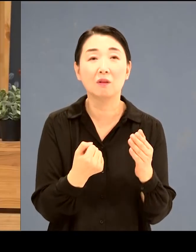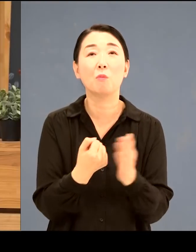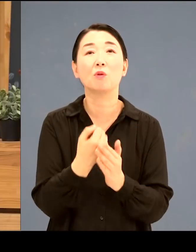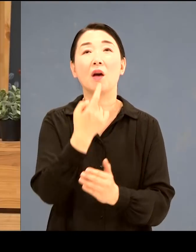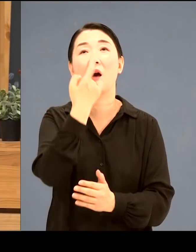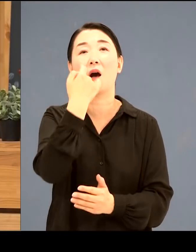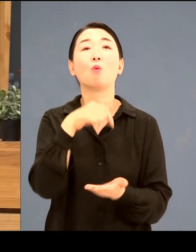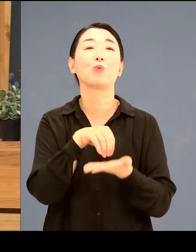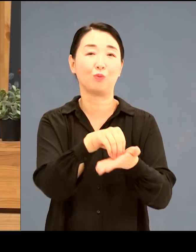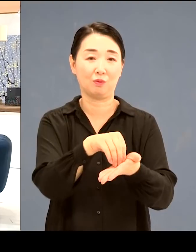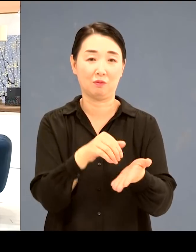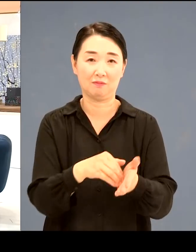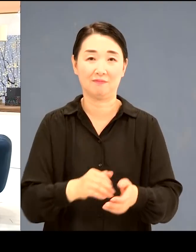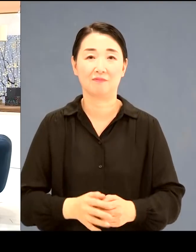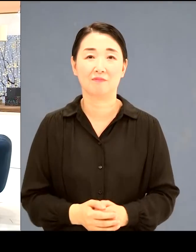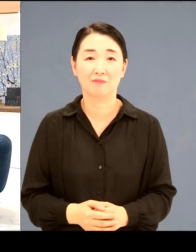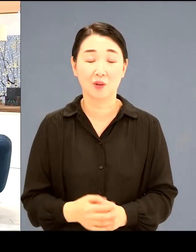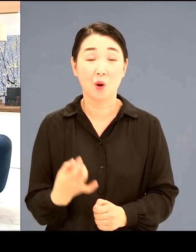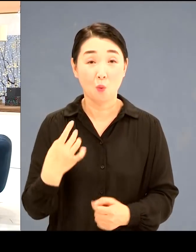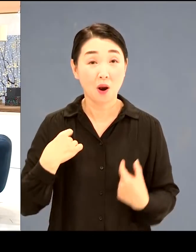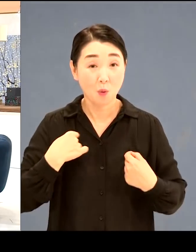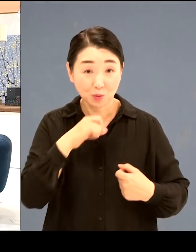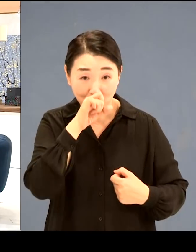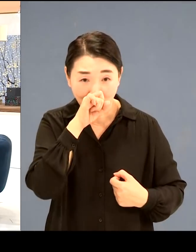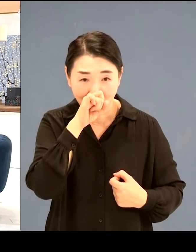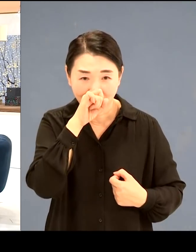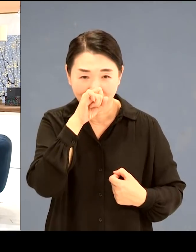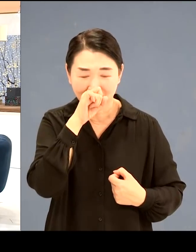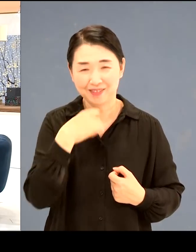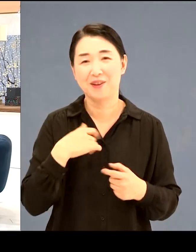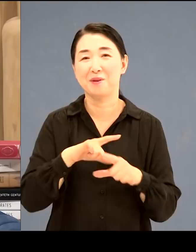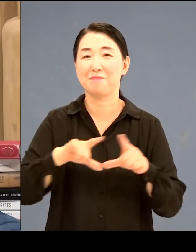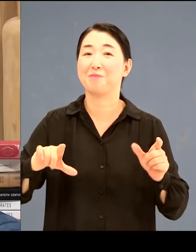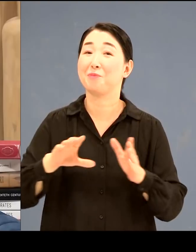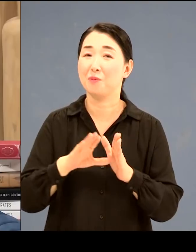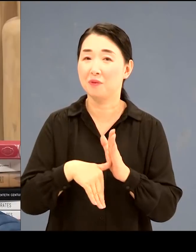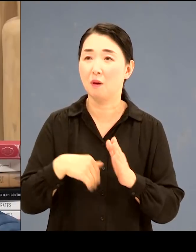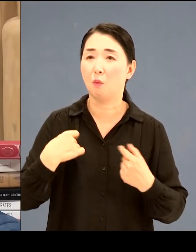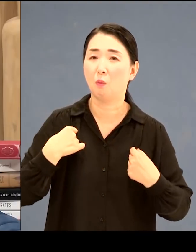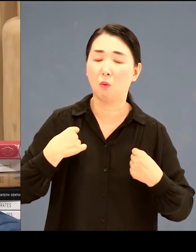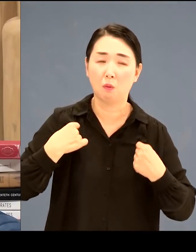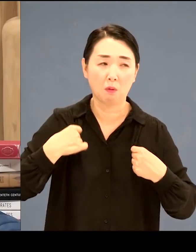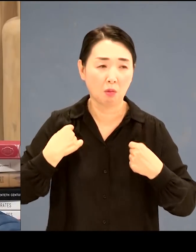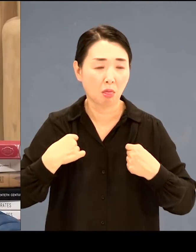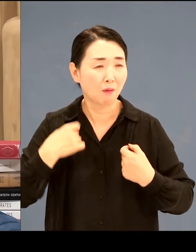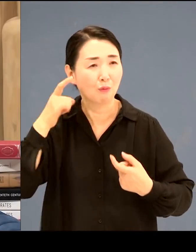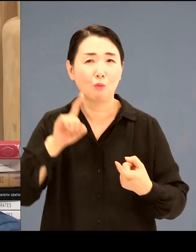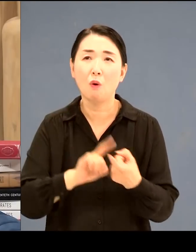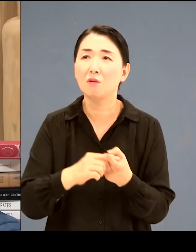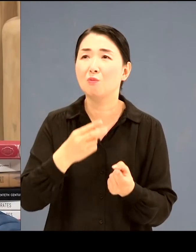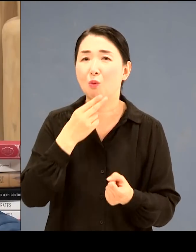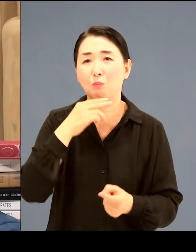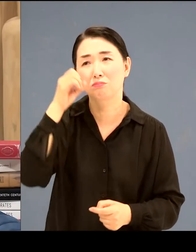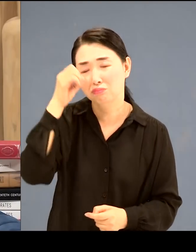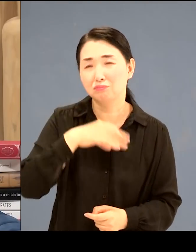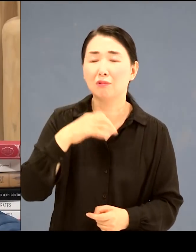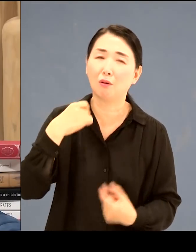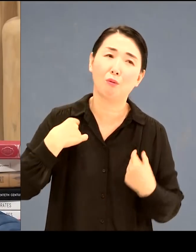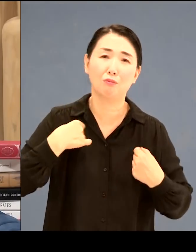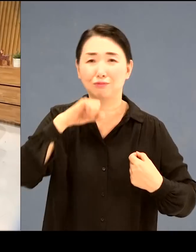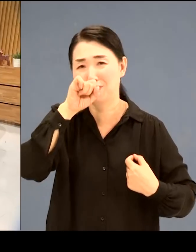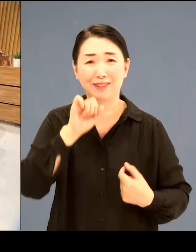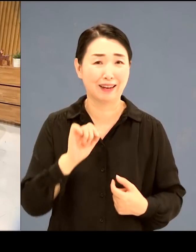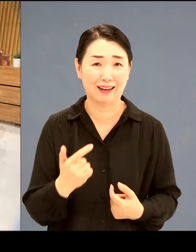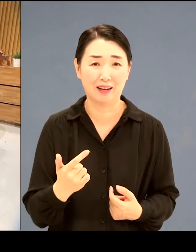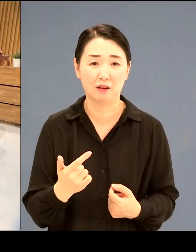원래 옷을 좋아하셨고. 옷을 평상시에 아까도 말씀드렸는데 옷을 별로 패션에 관심도 없고 옷을 별로 좋아하지